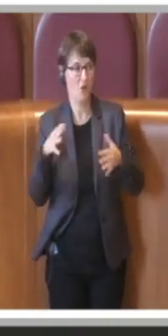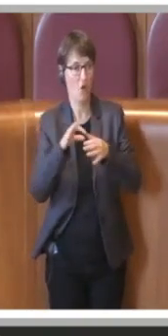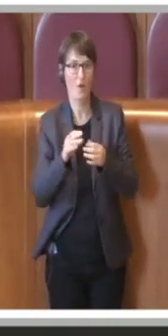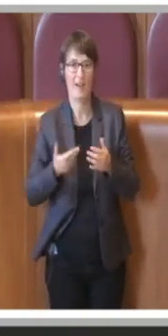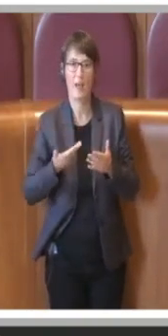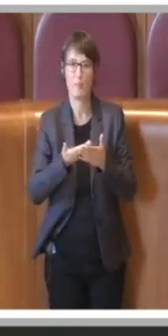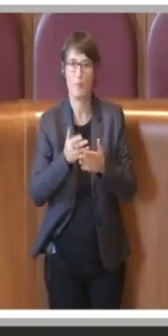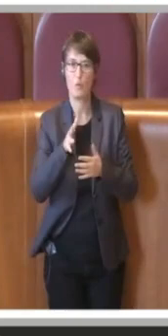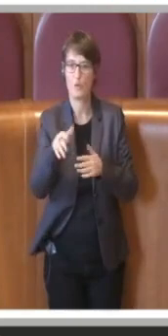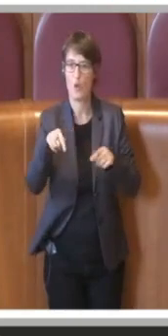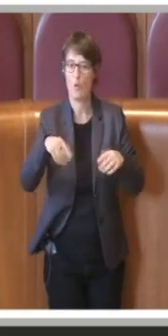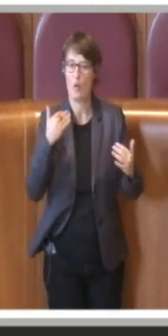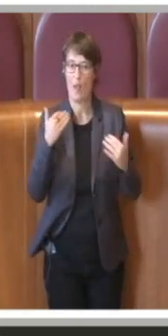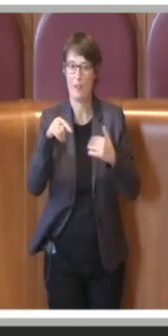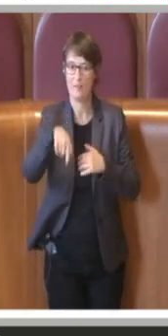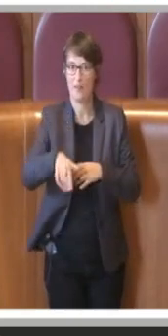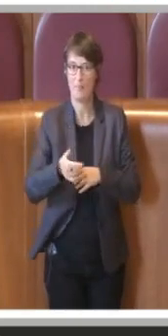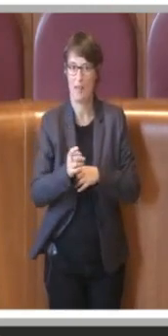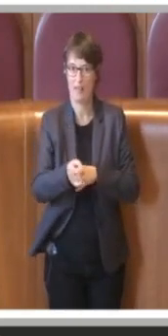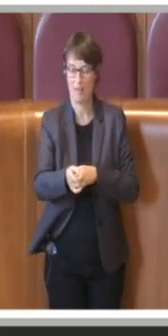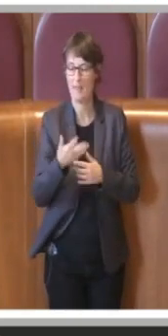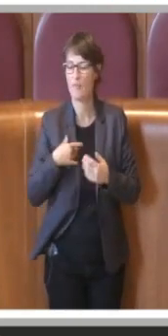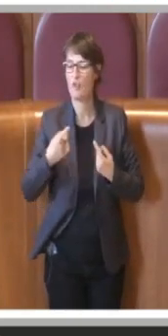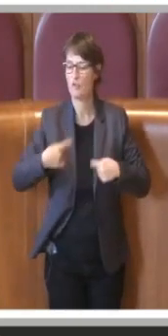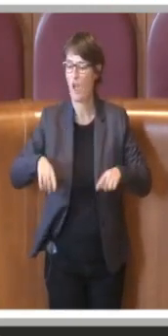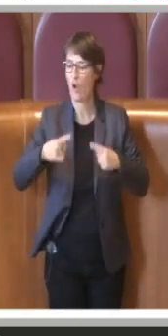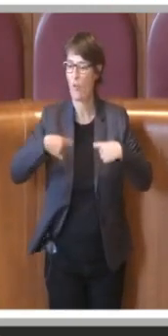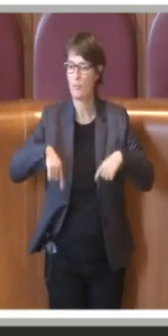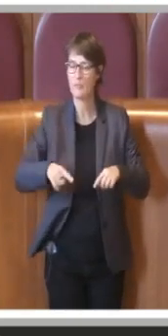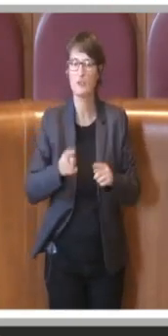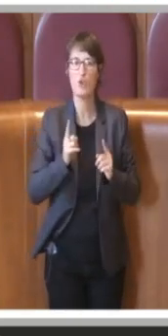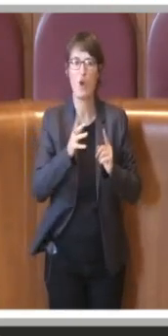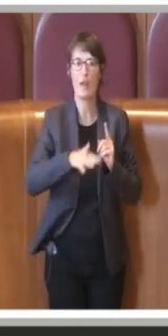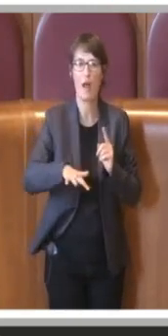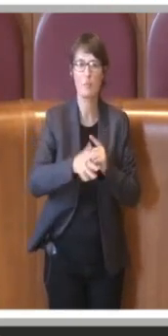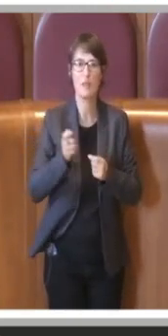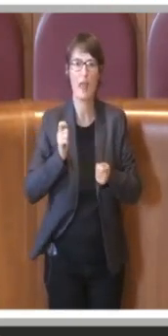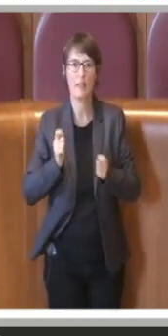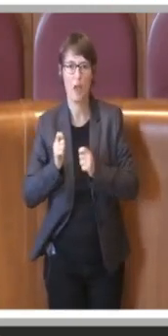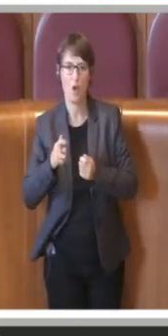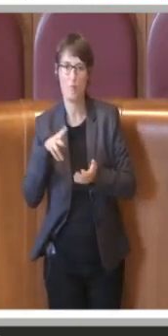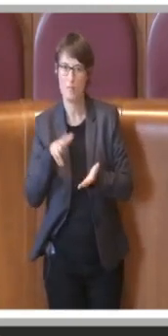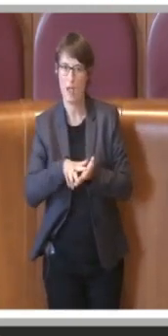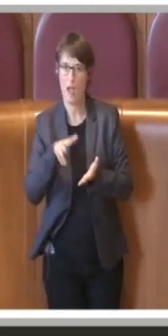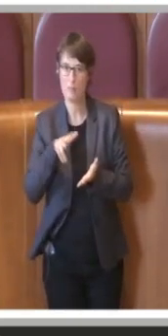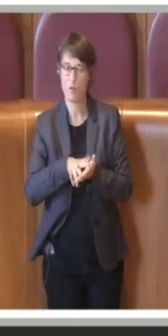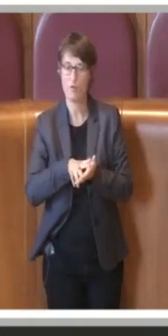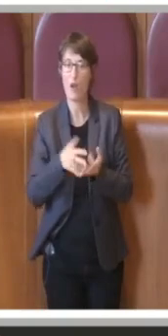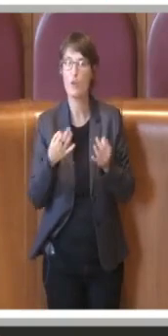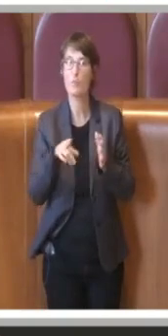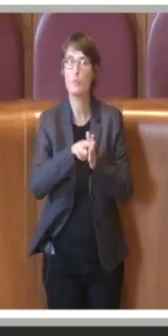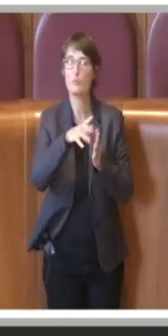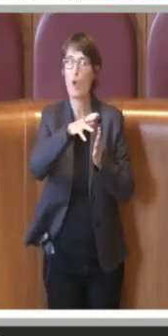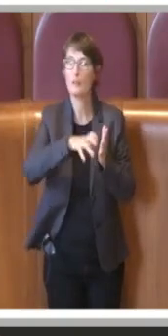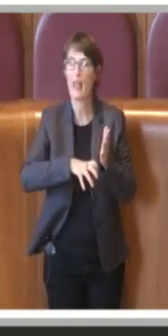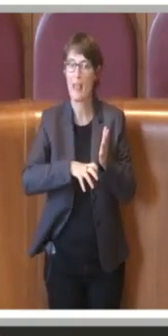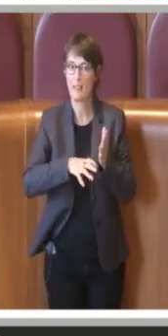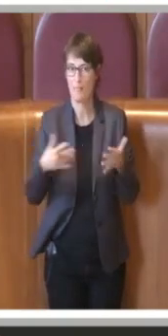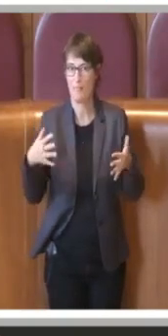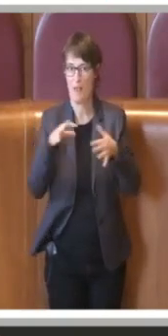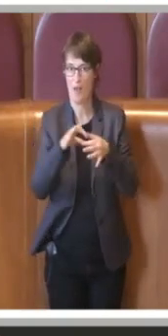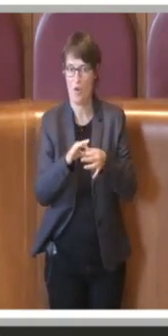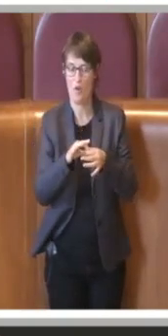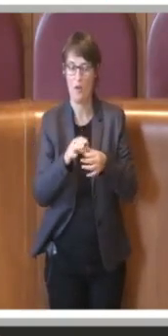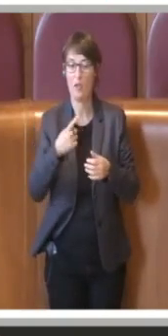stata nelle commissioni competenti, come quella ambiente e quella commercio, che è la delibera sulla food policy. Quindi noi vogliamo che